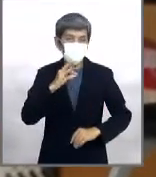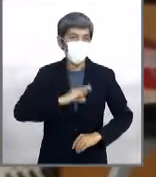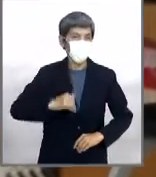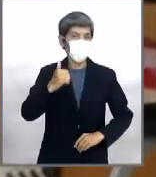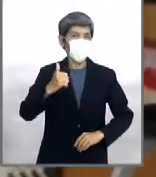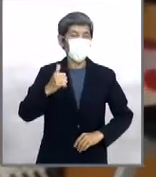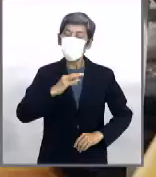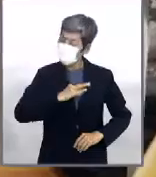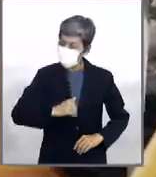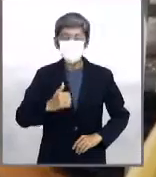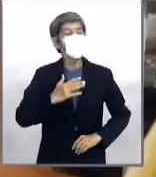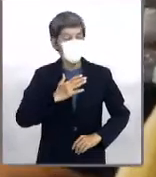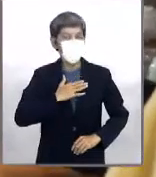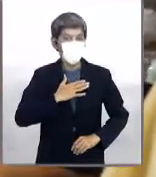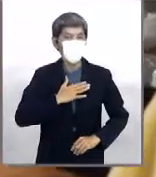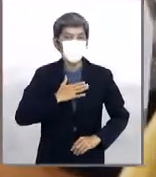มันเท่อะ